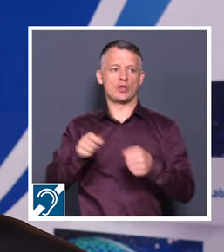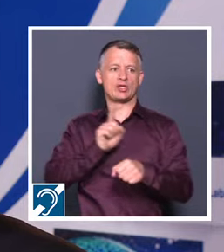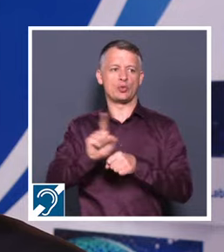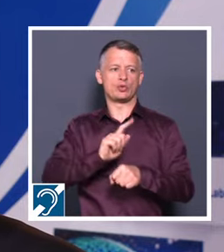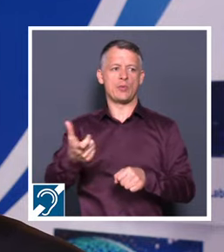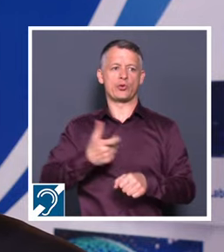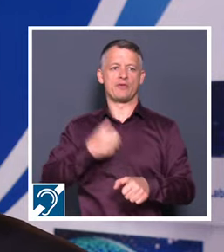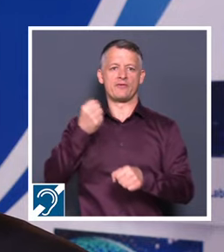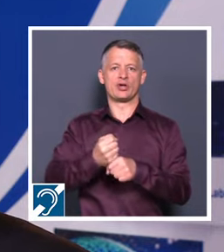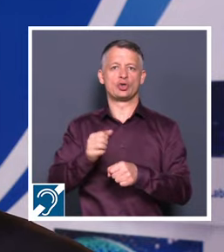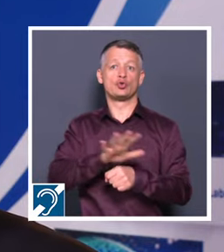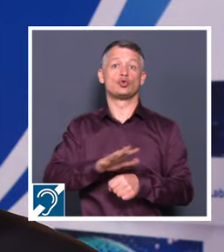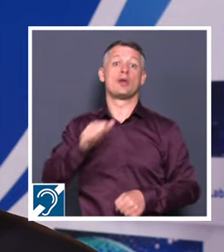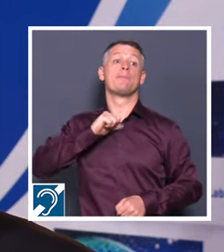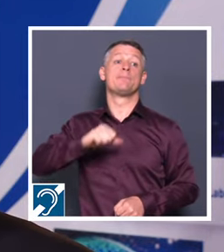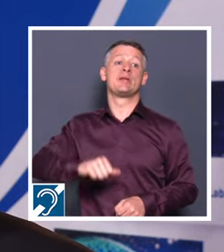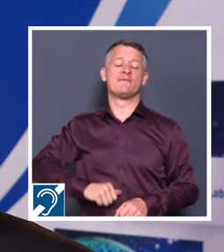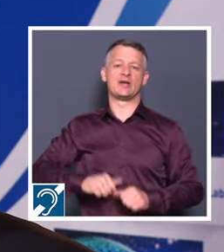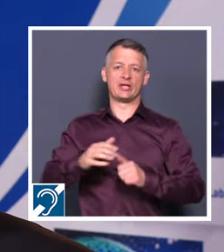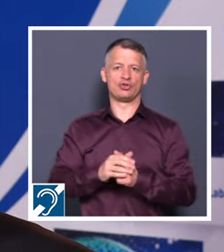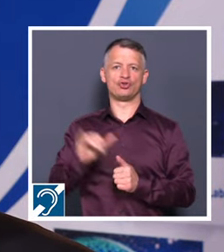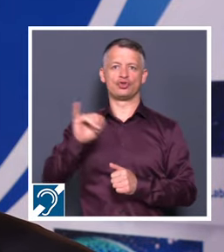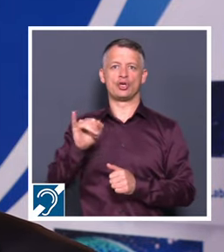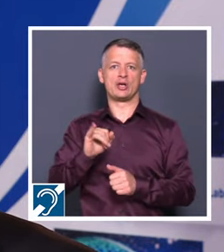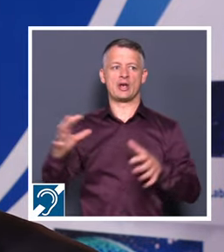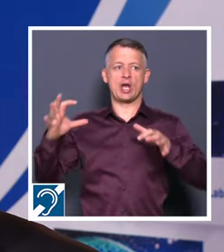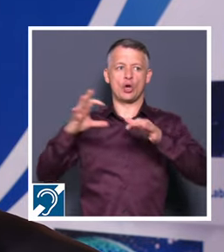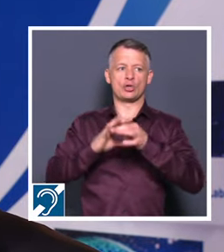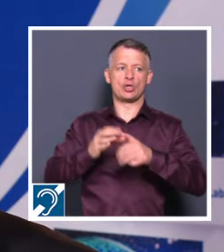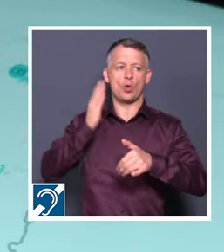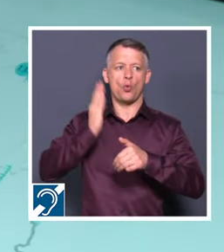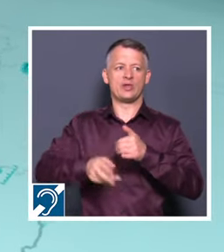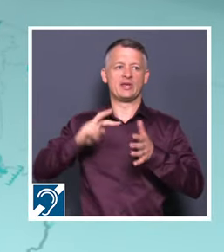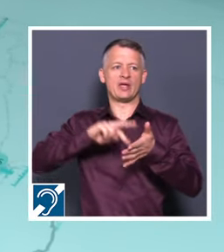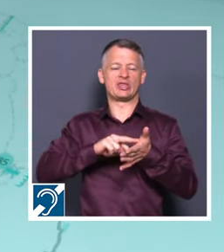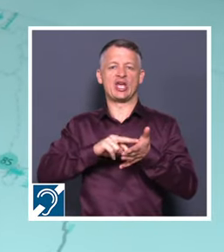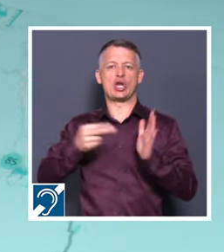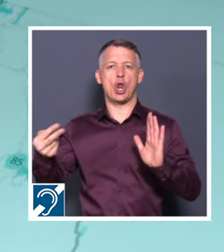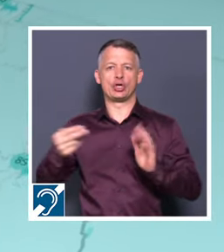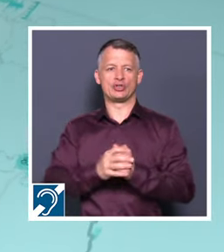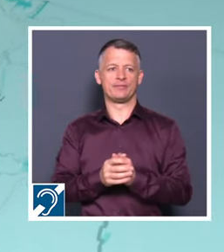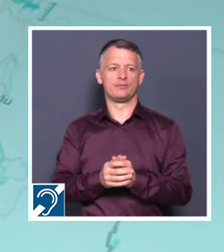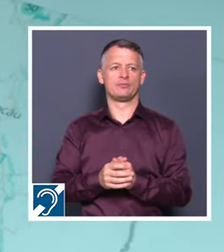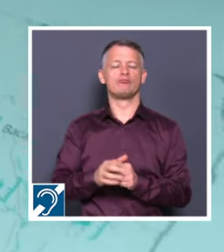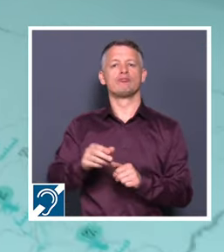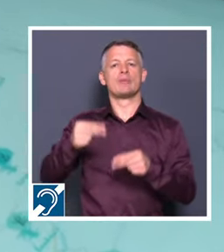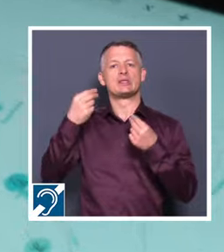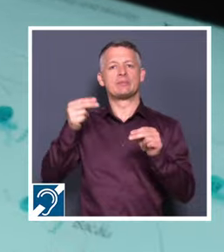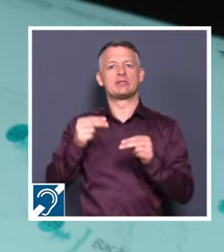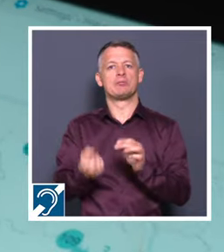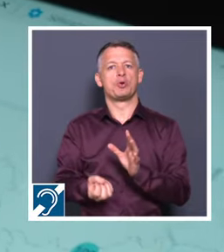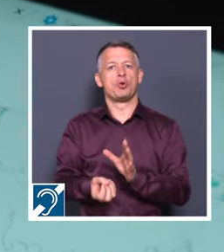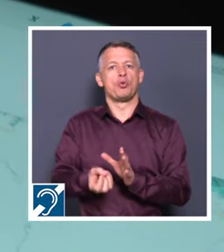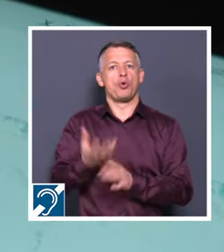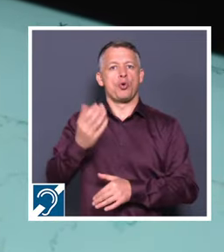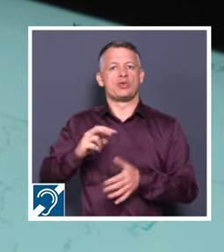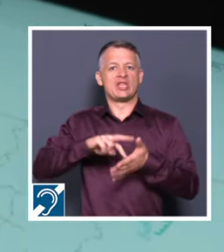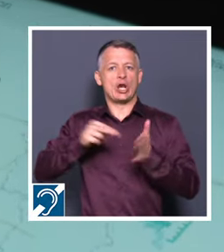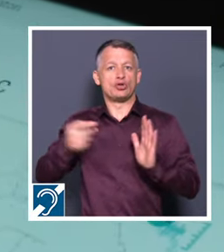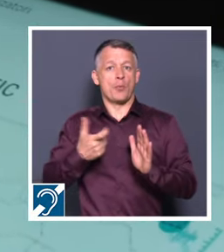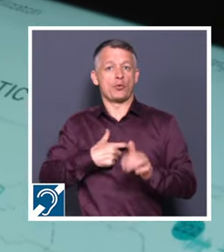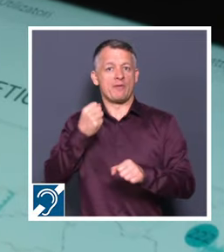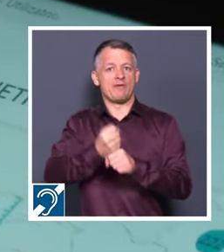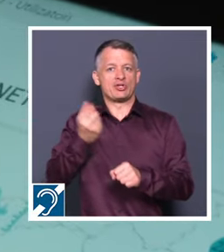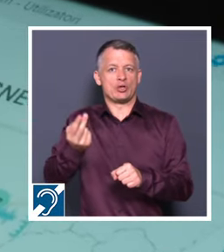cu mediul privat, cel care este în contact cu ultima tehnologie. Spre exemplu, o tehnologie inovatoare ar putea face mai